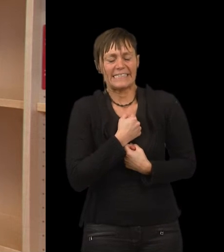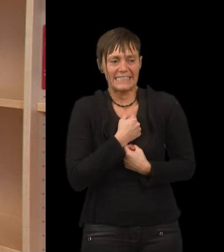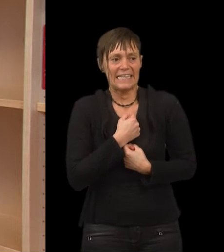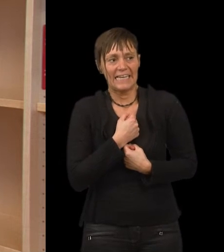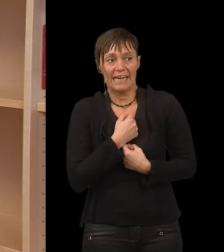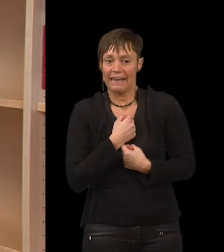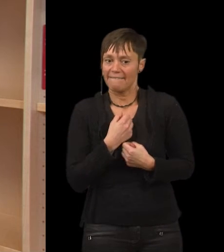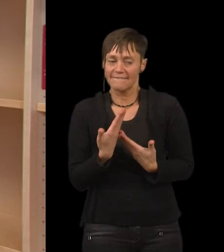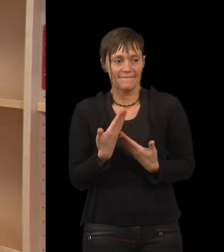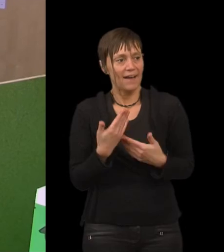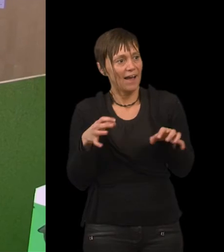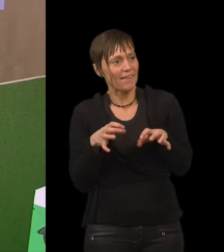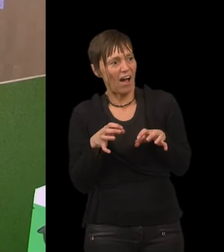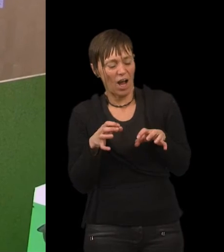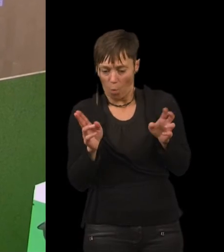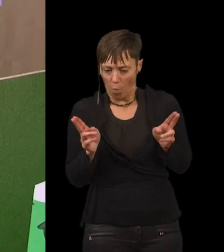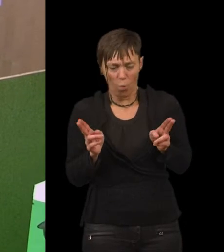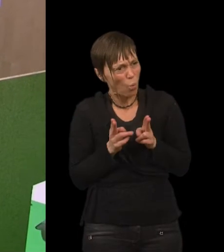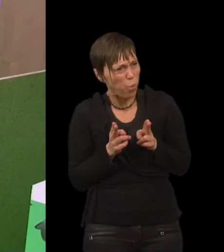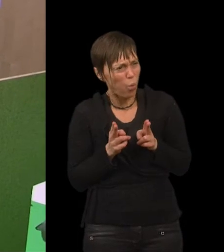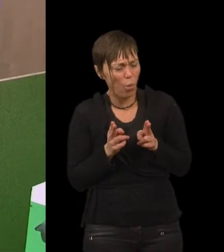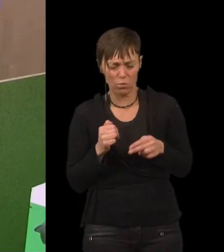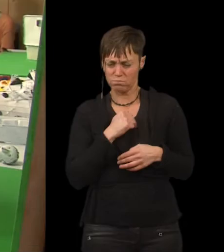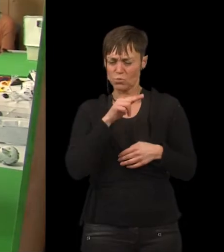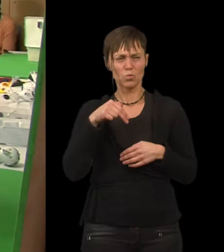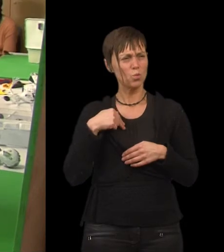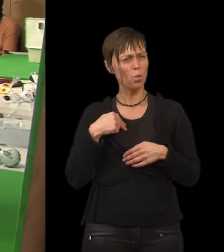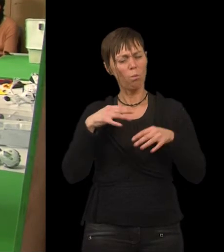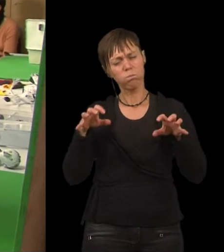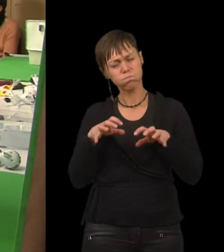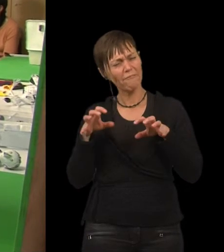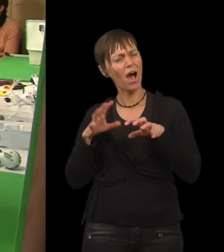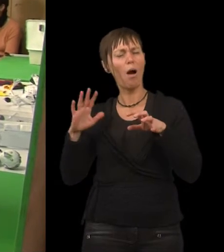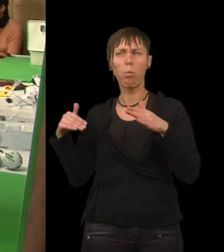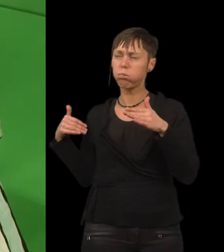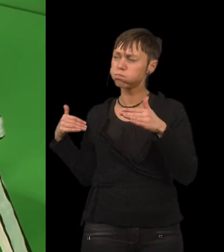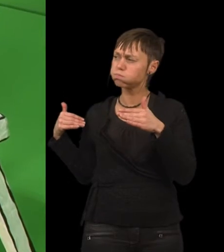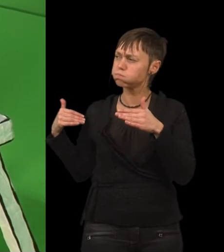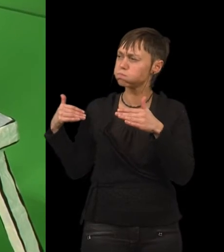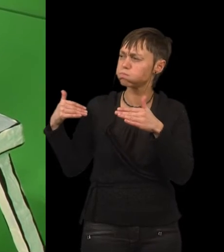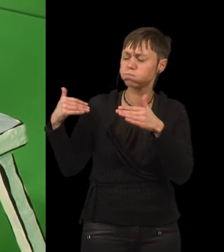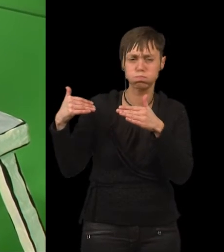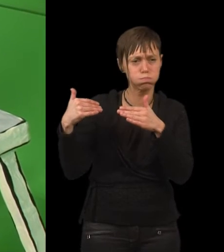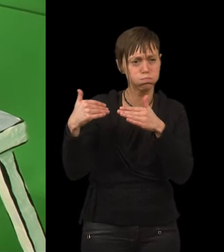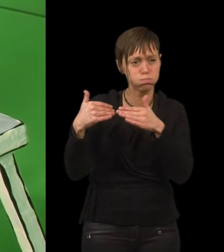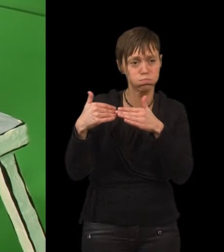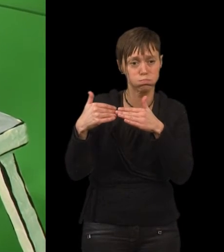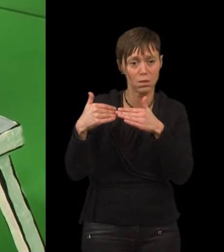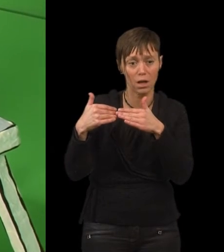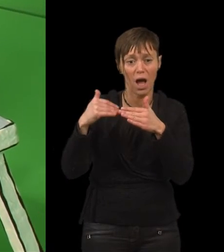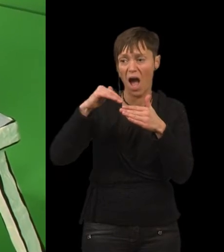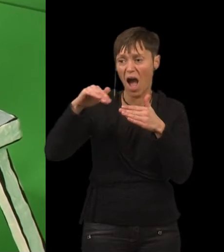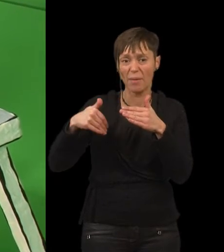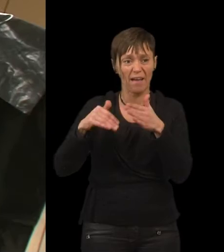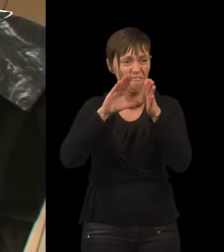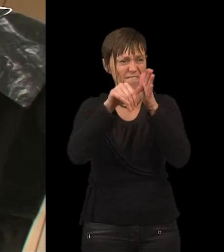temps de travail qui sont super courts. Il faut passer énormément de temps pour quelques microsecondes dans